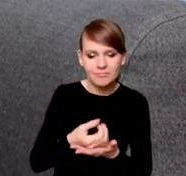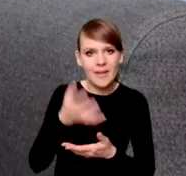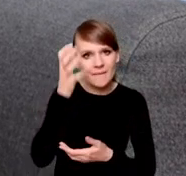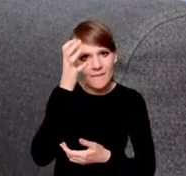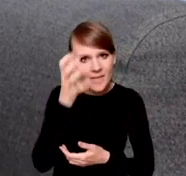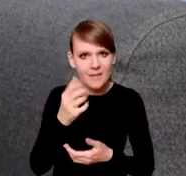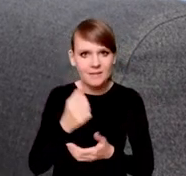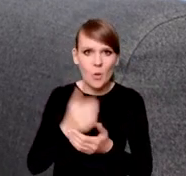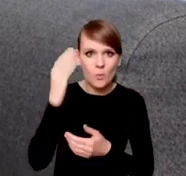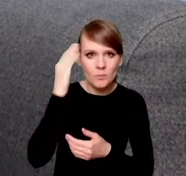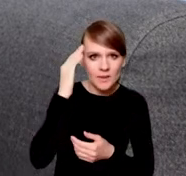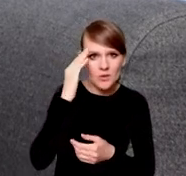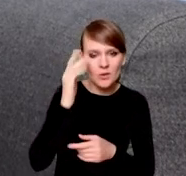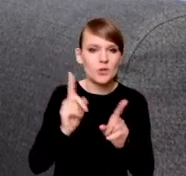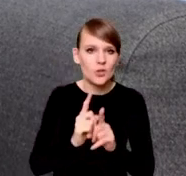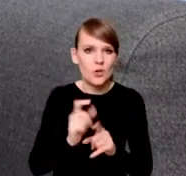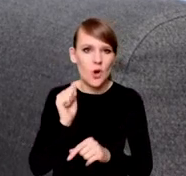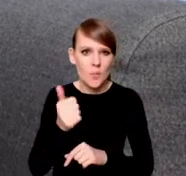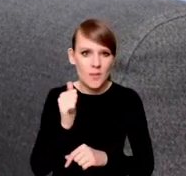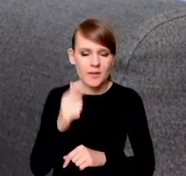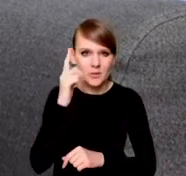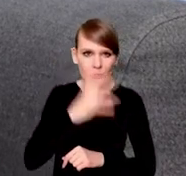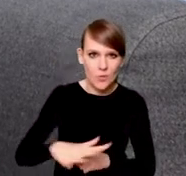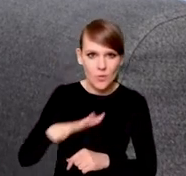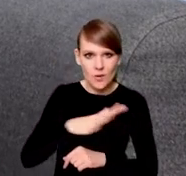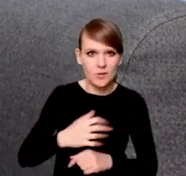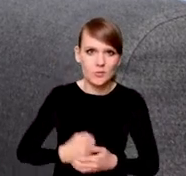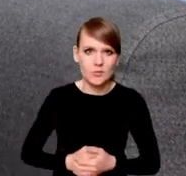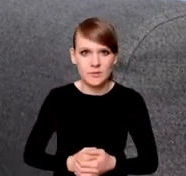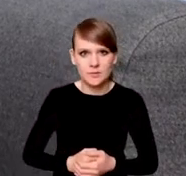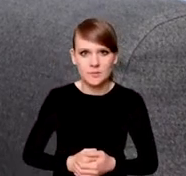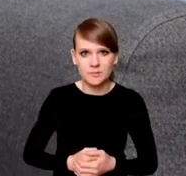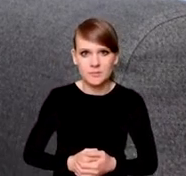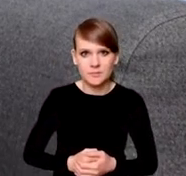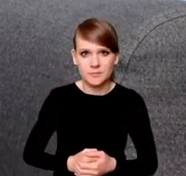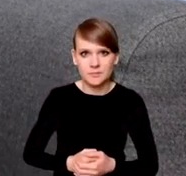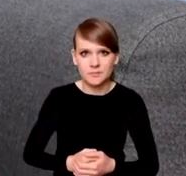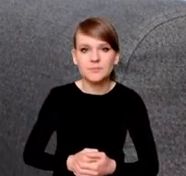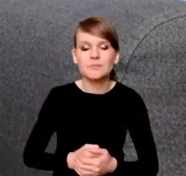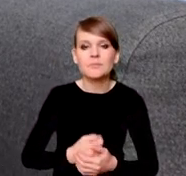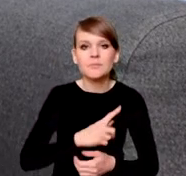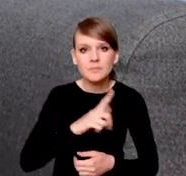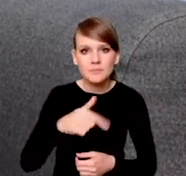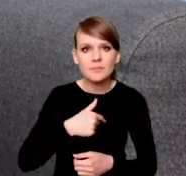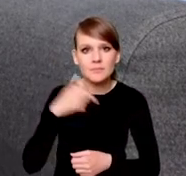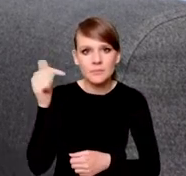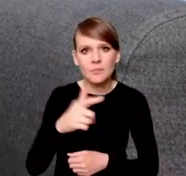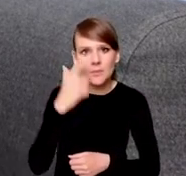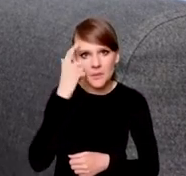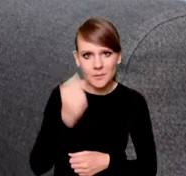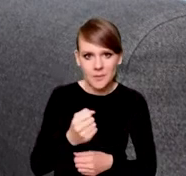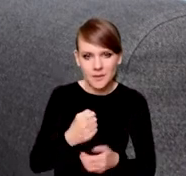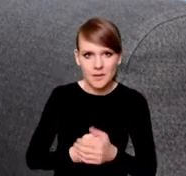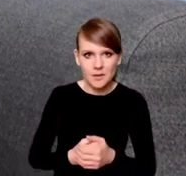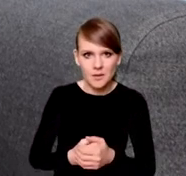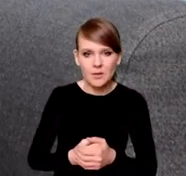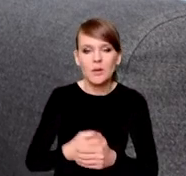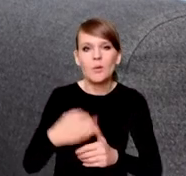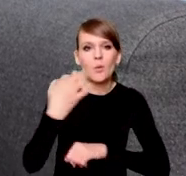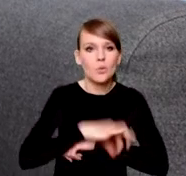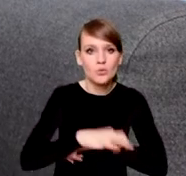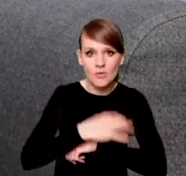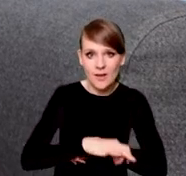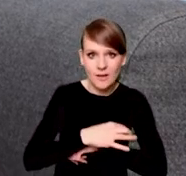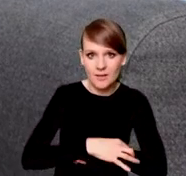ale także kompetencje społeczne. Jeszcze raz po prostu musimy pamiętać, że uczelnie nie są dla siebie.